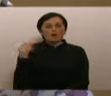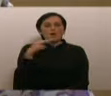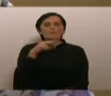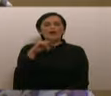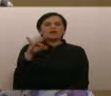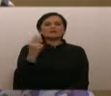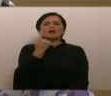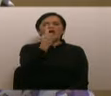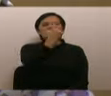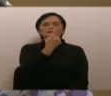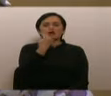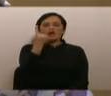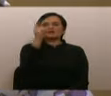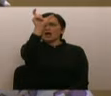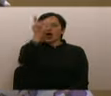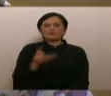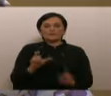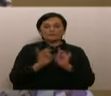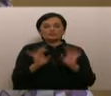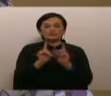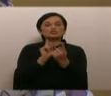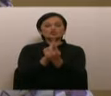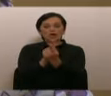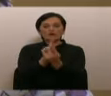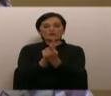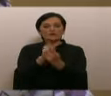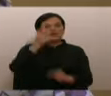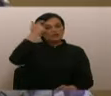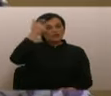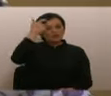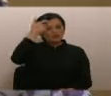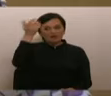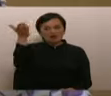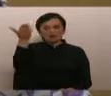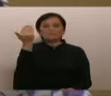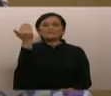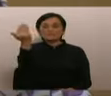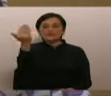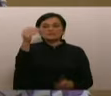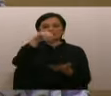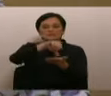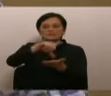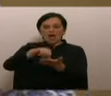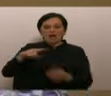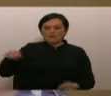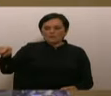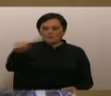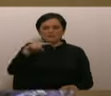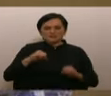ერთადერთ ადამიანზე, ვისთანაც მათ შეხვედრები ჰქონდათ ბიძინა ივანიშვილზე და მის წარმომადგენლებზე, რომლებიც